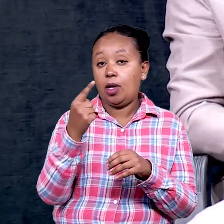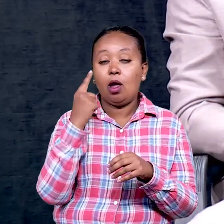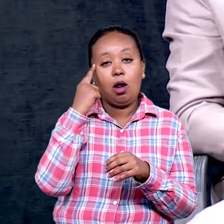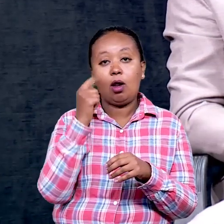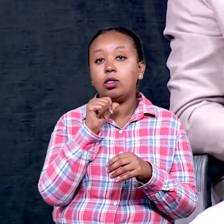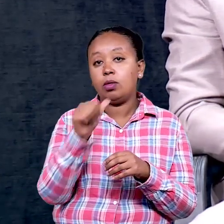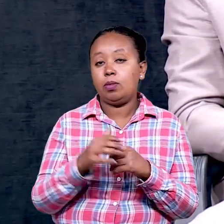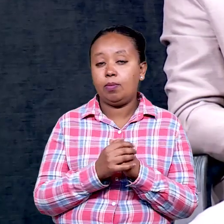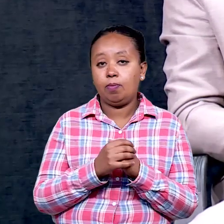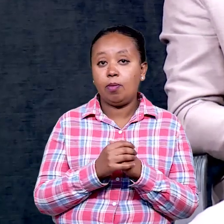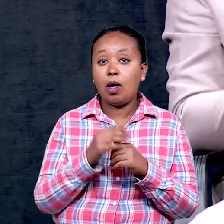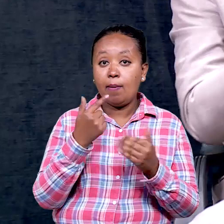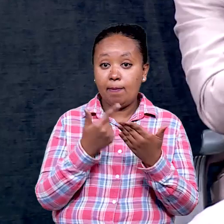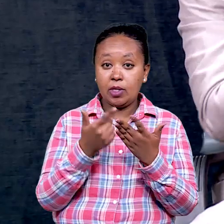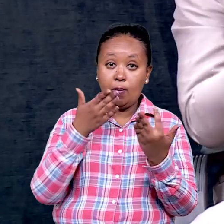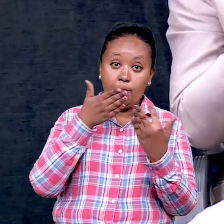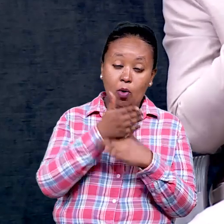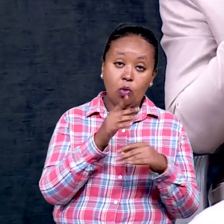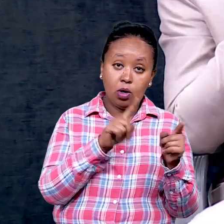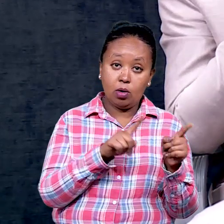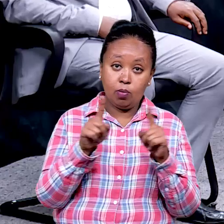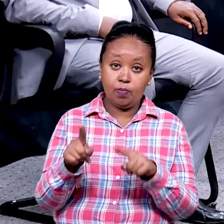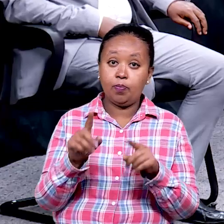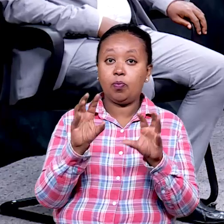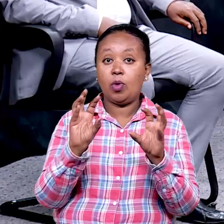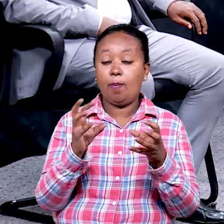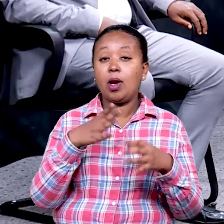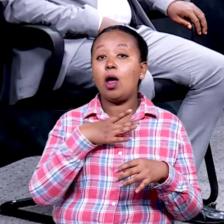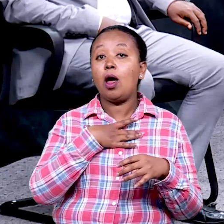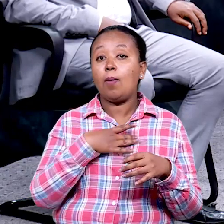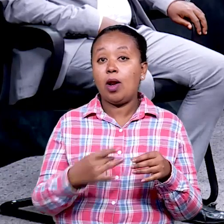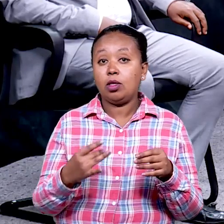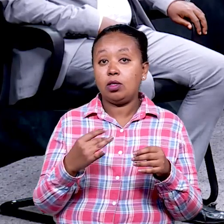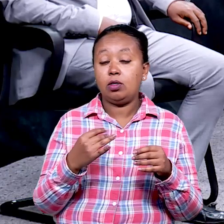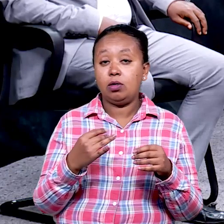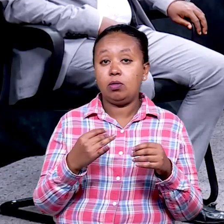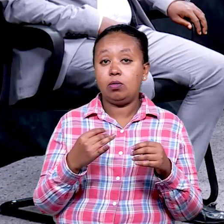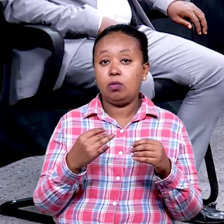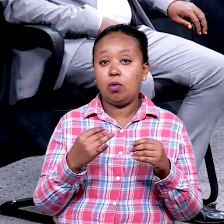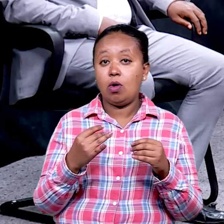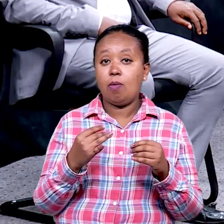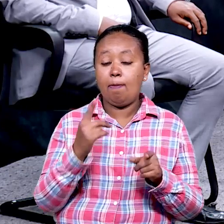ተጠቀመበት ብዬ አላስብም። በዛኛው በኩል ደግሞ የሚዲያ አባላትን